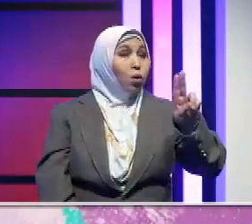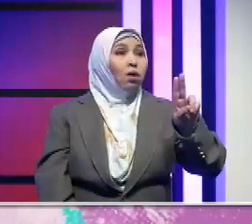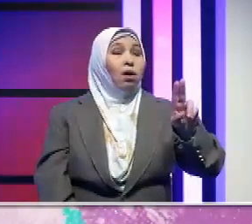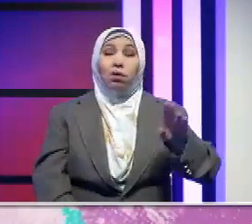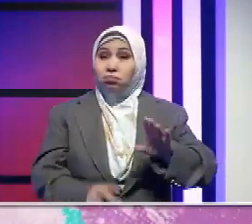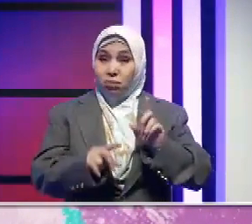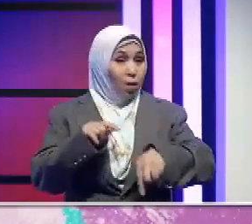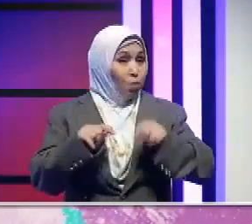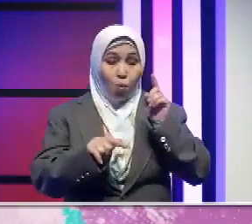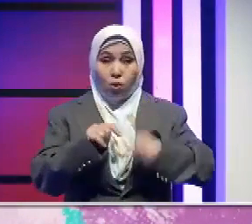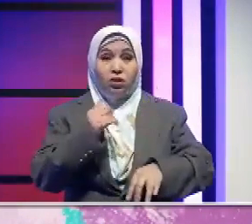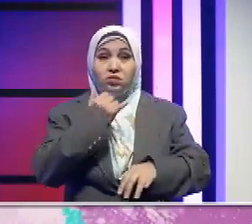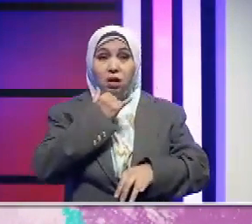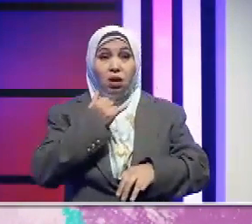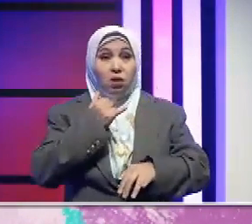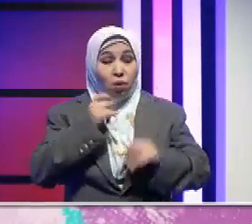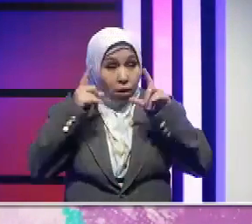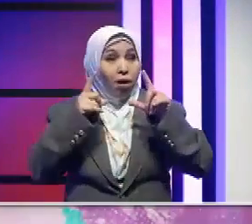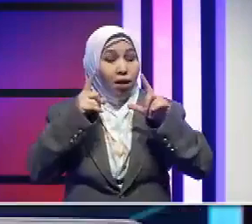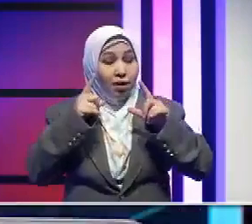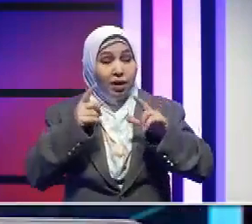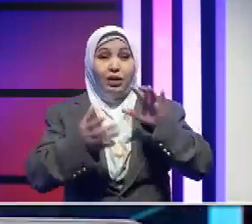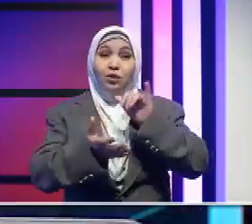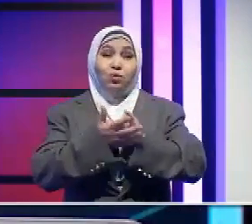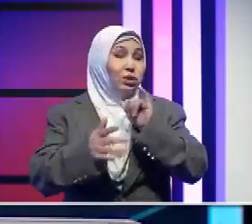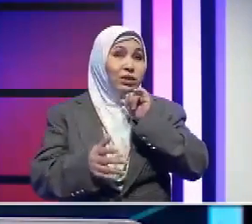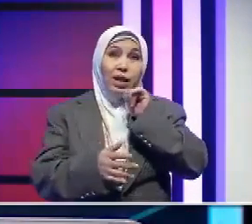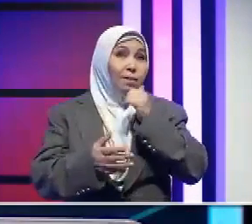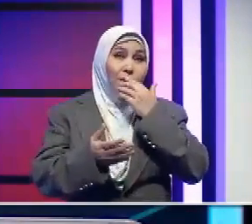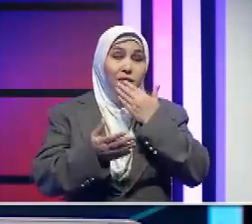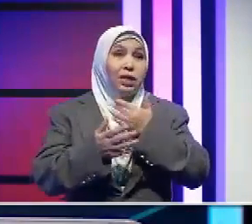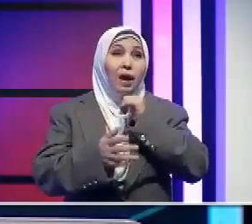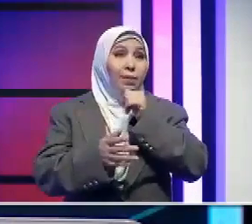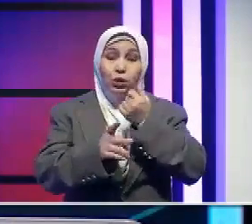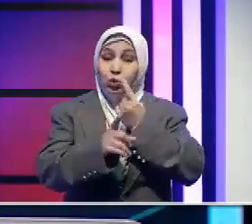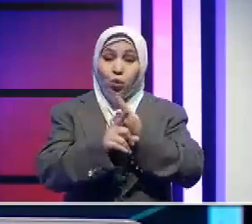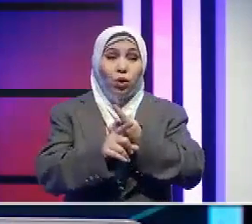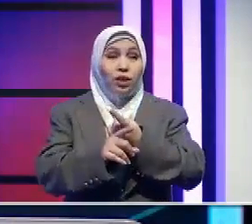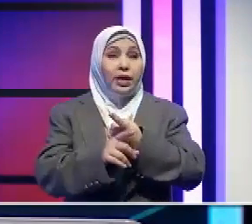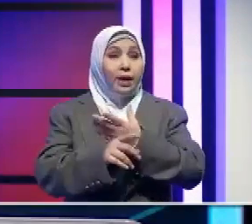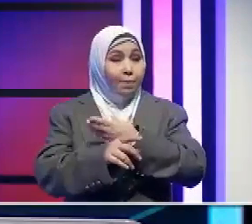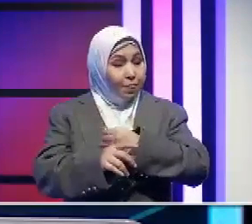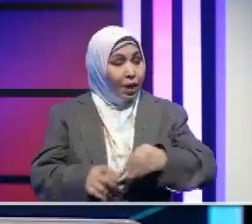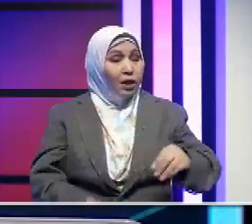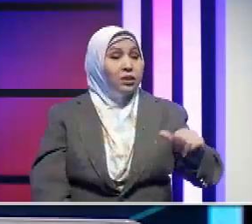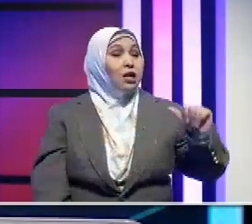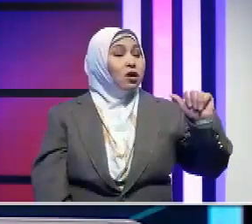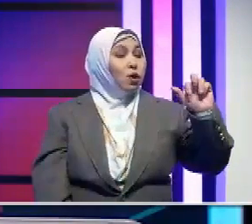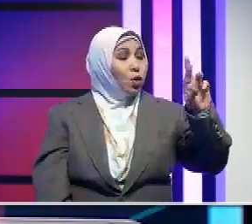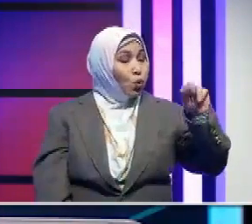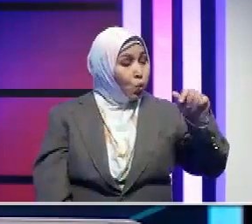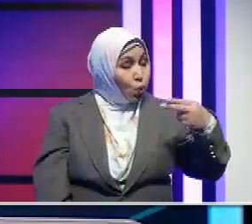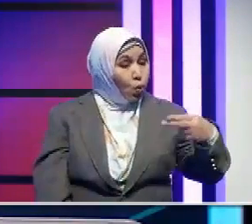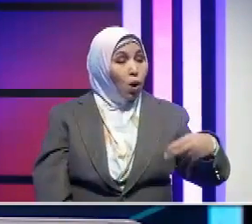Oh, itu jadi tersedar semua tu kan. Ha, itu tak baguslah. Tak betul pun. Maksudnya kena sergah tu tak betul lah. Ha.